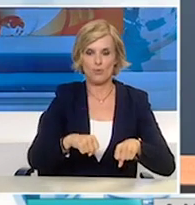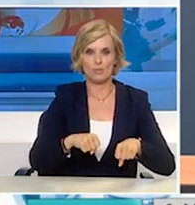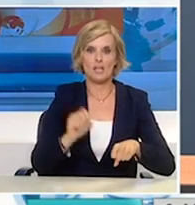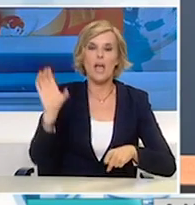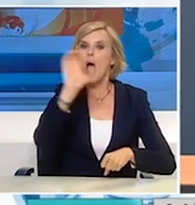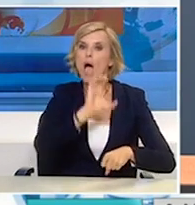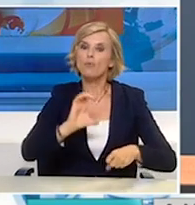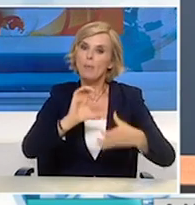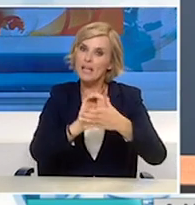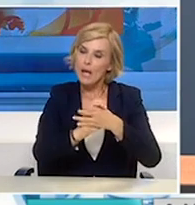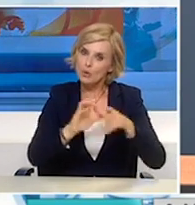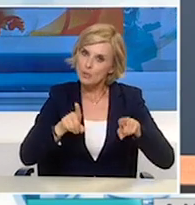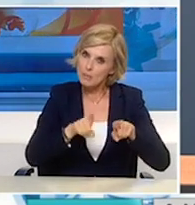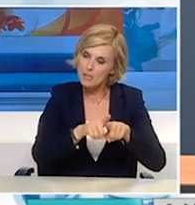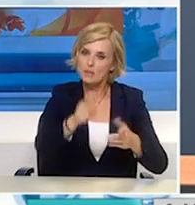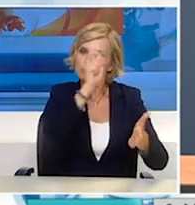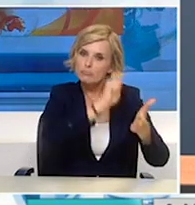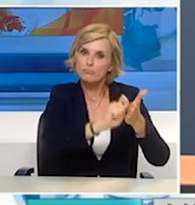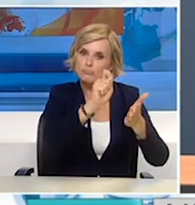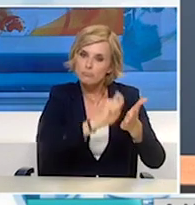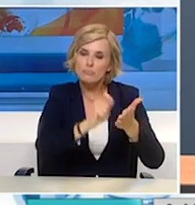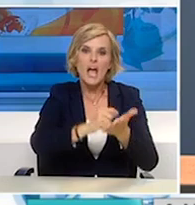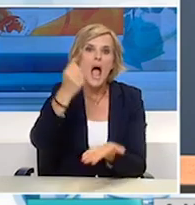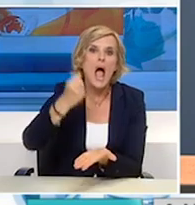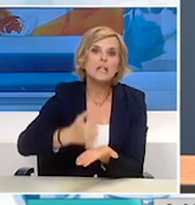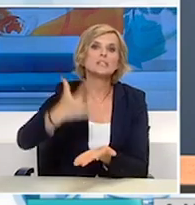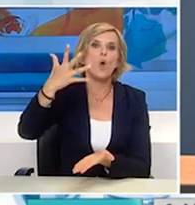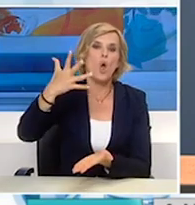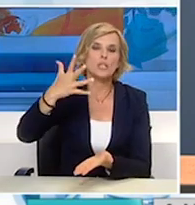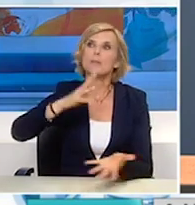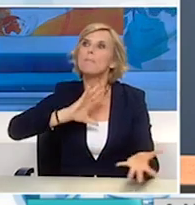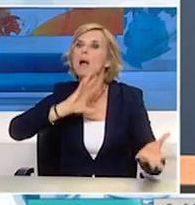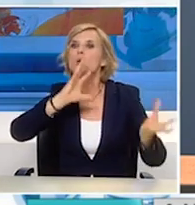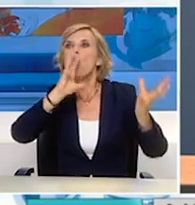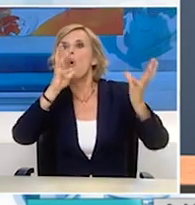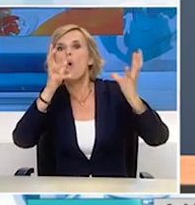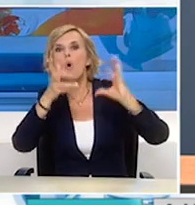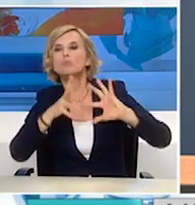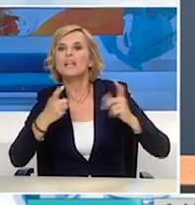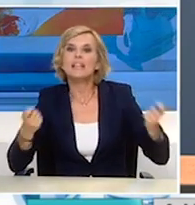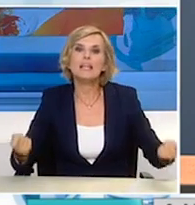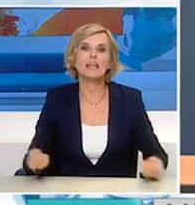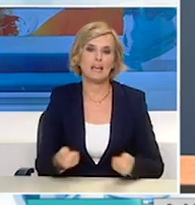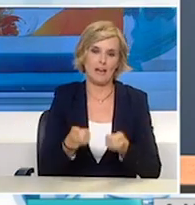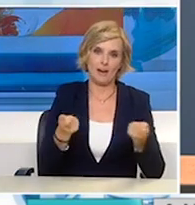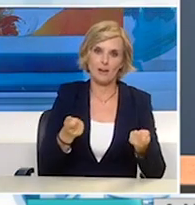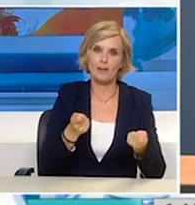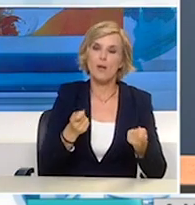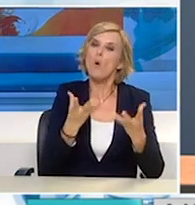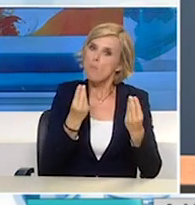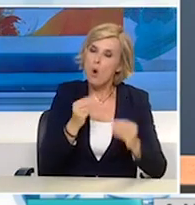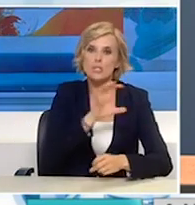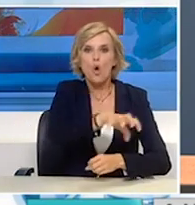Ευρωπαϊκής Ένωσης πως θα προβούν σε μια ανεξάρτητη αξιολόγηση του χειρισμού της πανδημίας σε παγκόσμιο επίπεδο, από τον ίδιο τον Οργανισμό Υγείας αλλά και άλλες